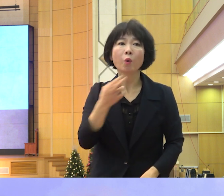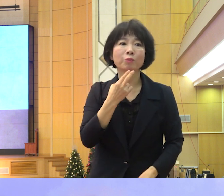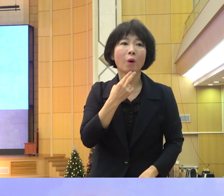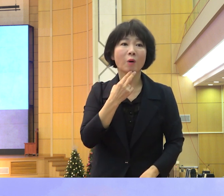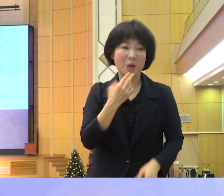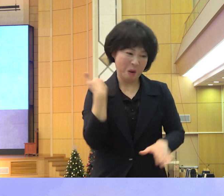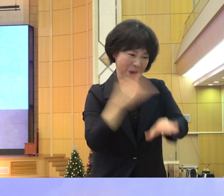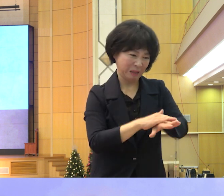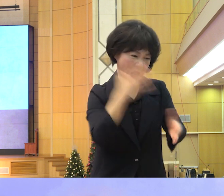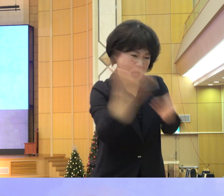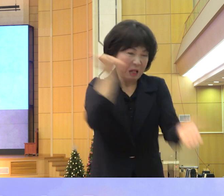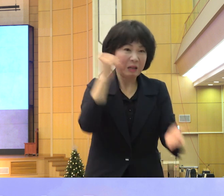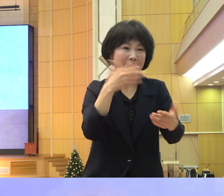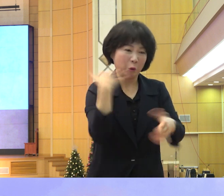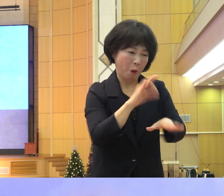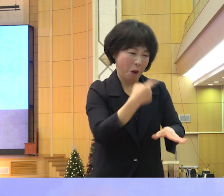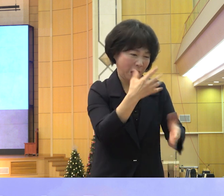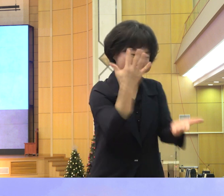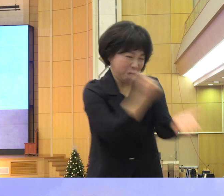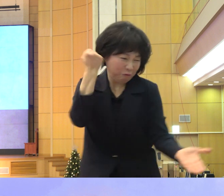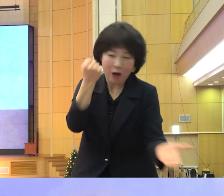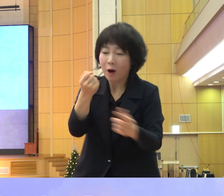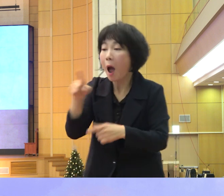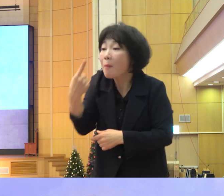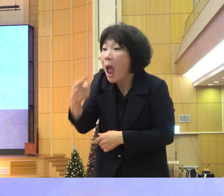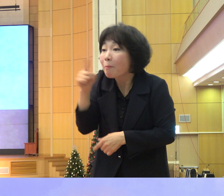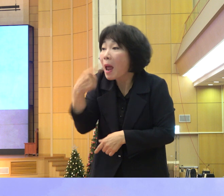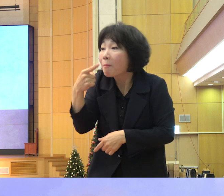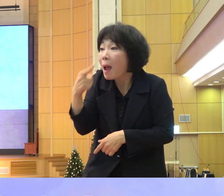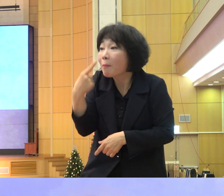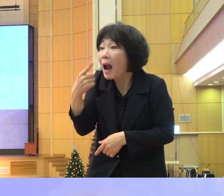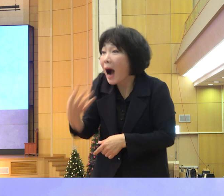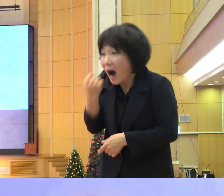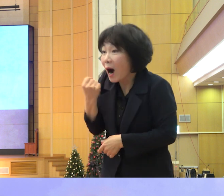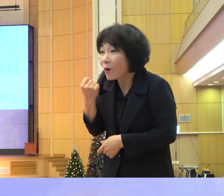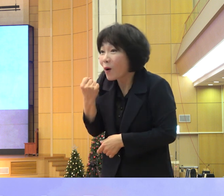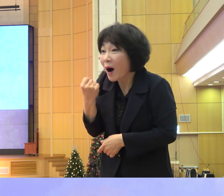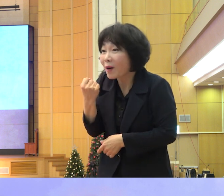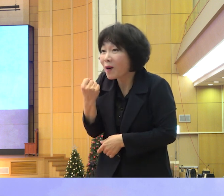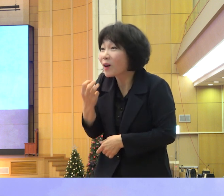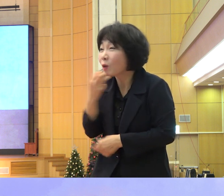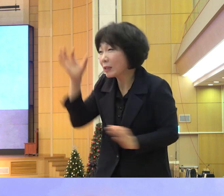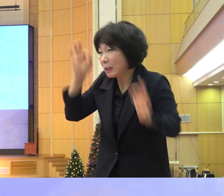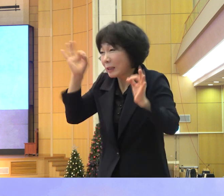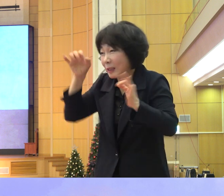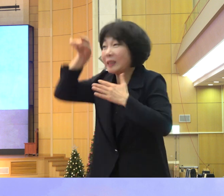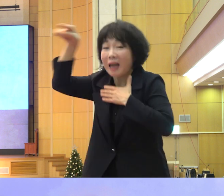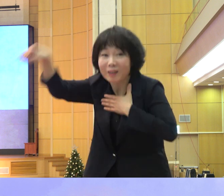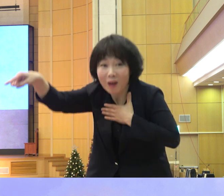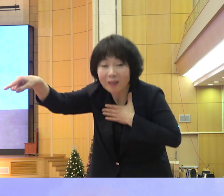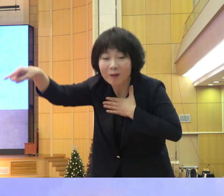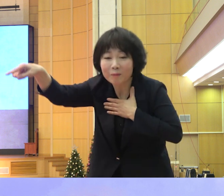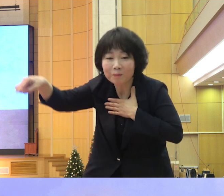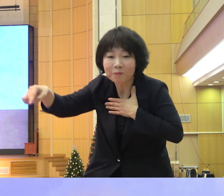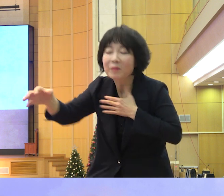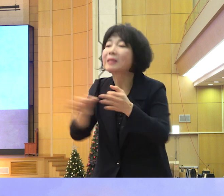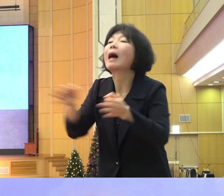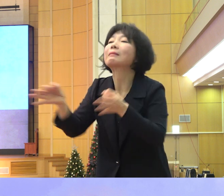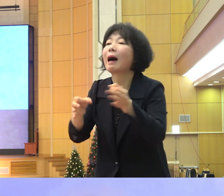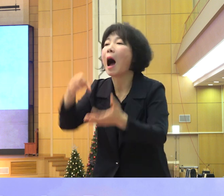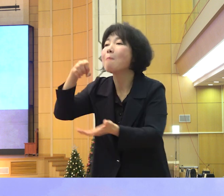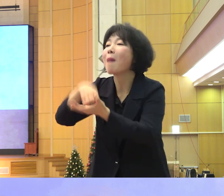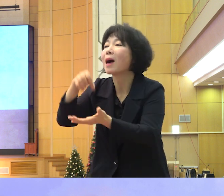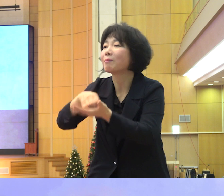뺐어요. 빼가지고 그 100만 원을 가지고 그 가게하고 그 가게 안에다가